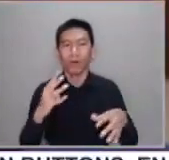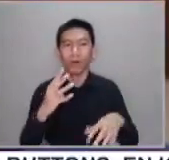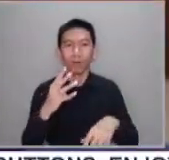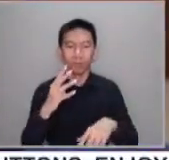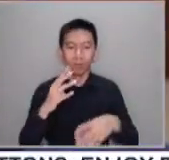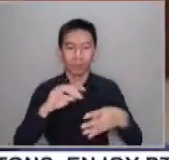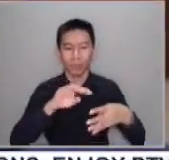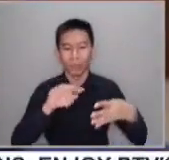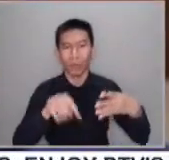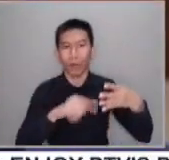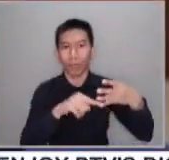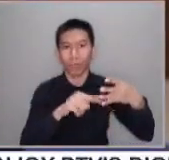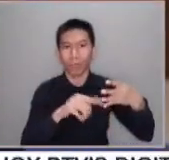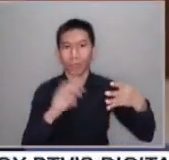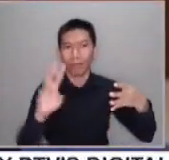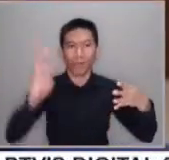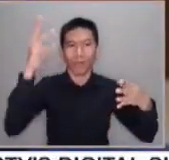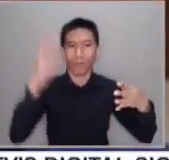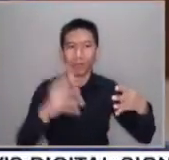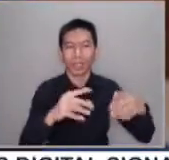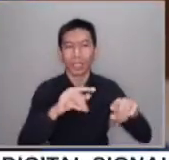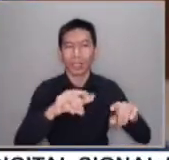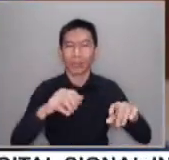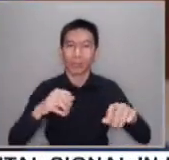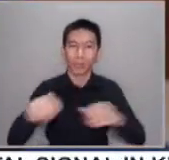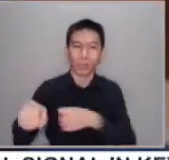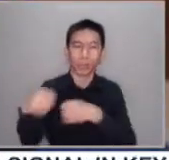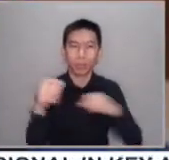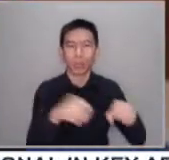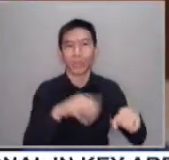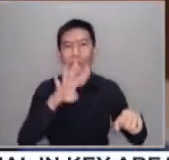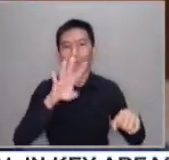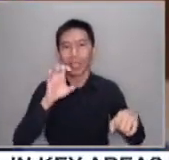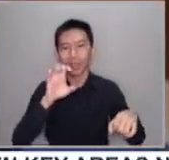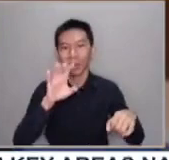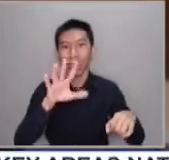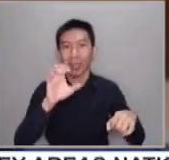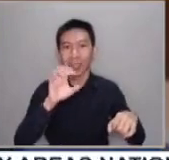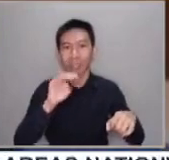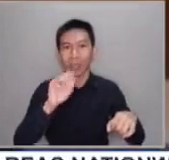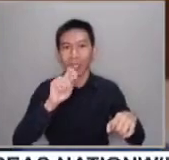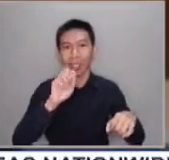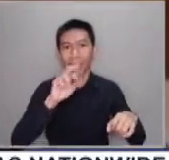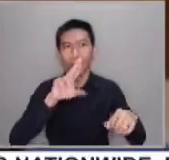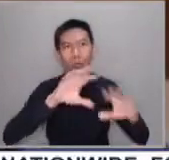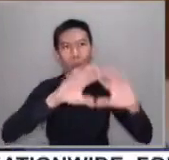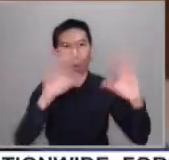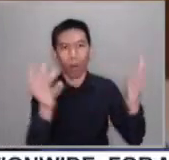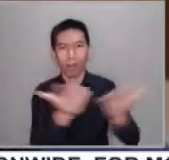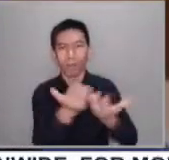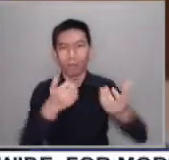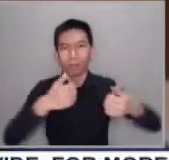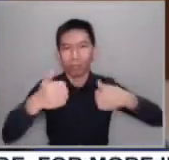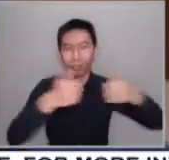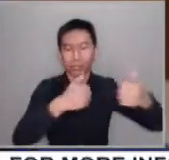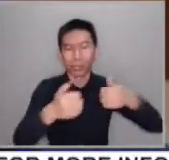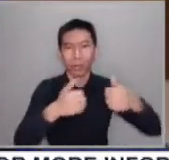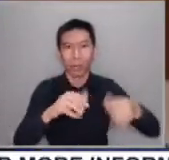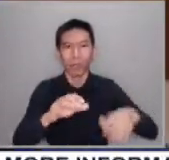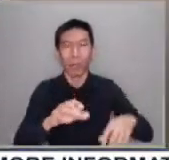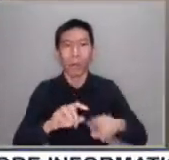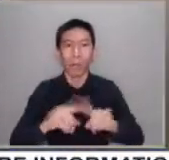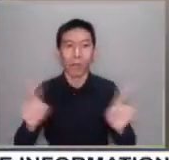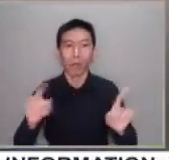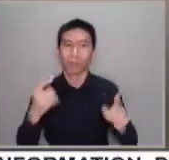sa lightweight category ng 500 meter event ng 2021 World Indoor Rowing Championships. Pero sa kabila ng matagumpay na